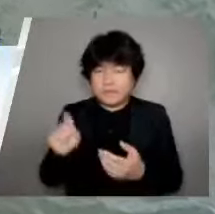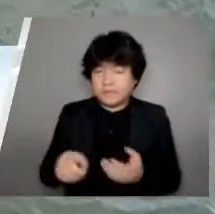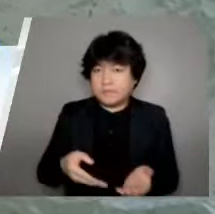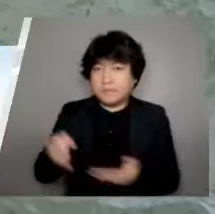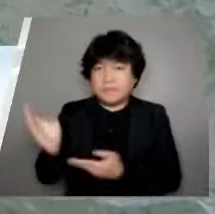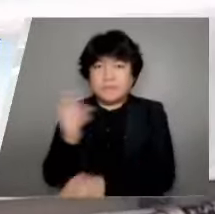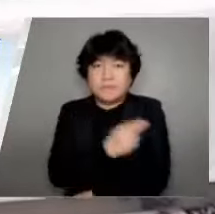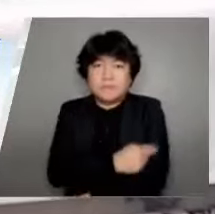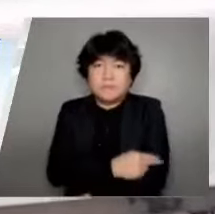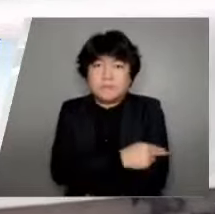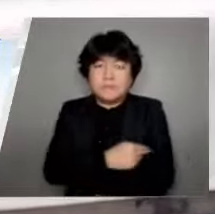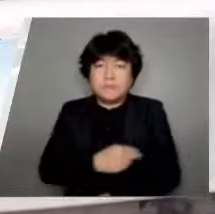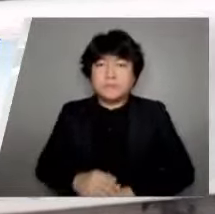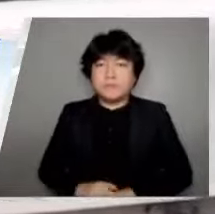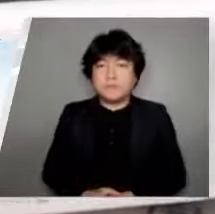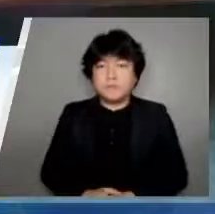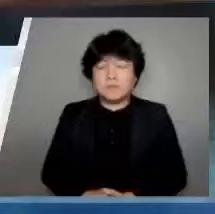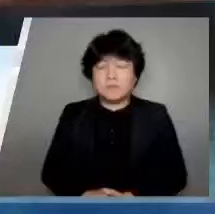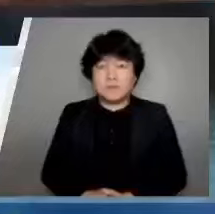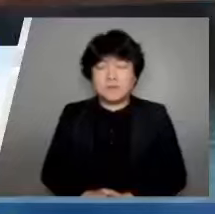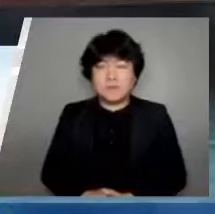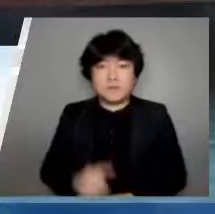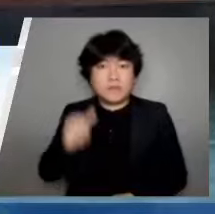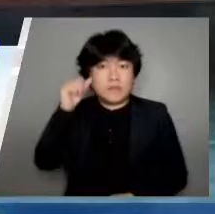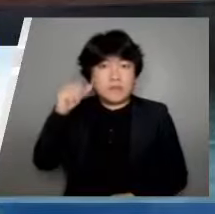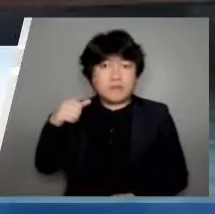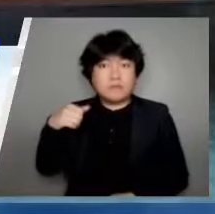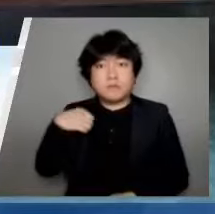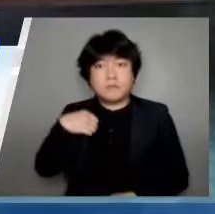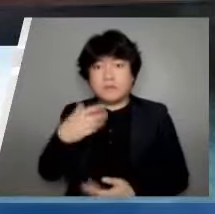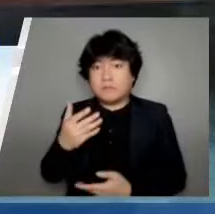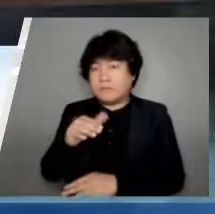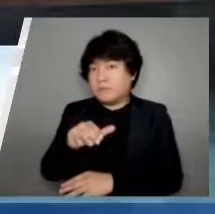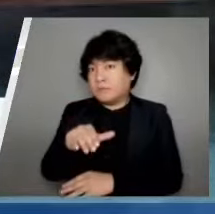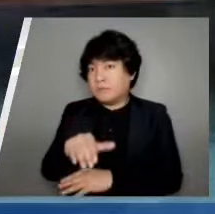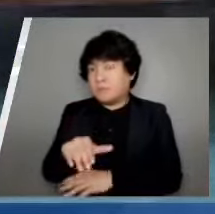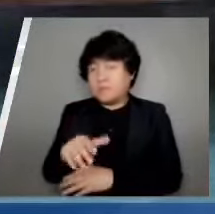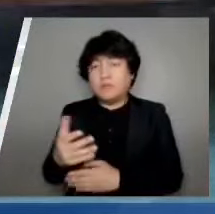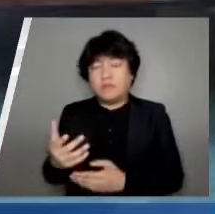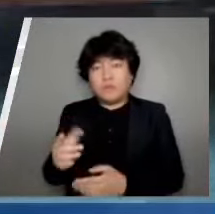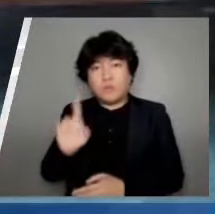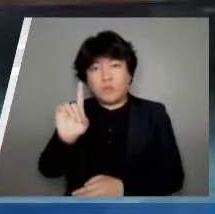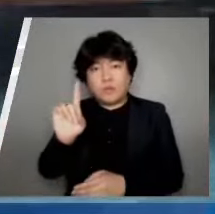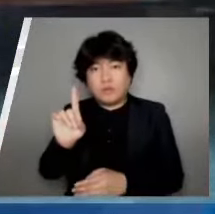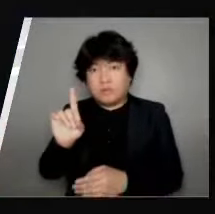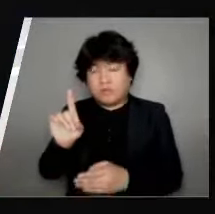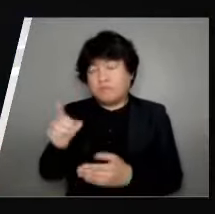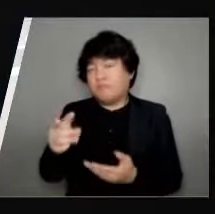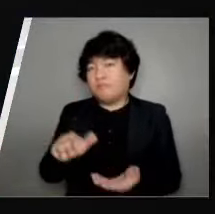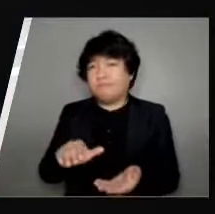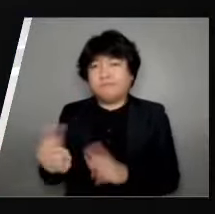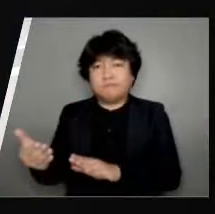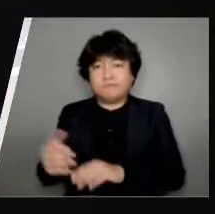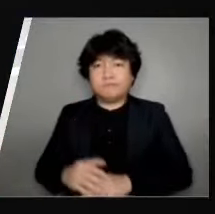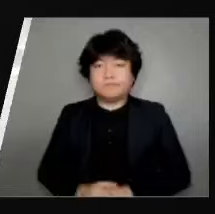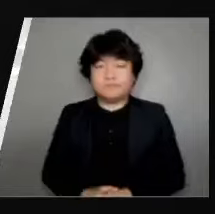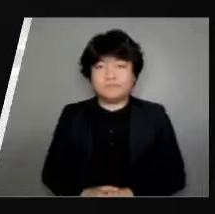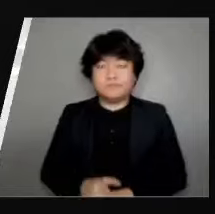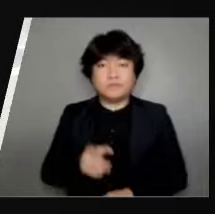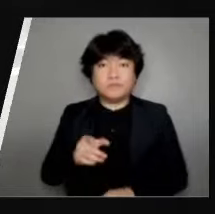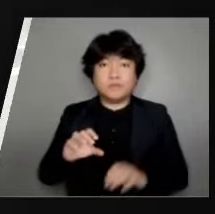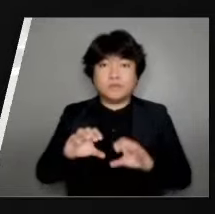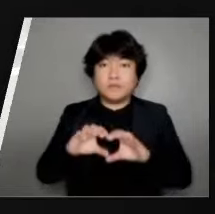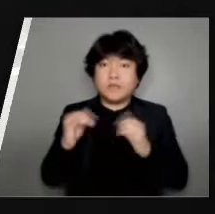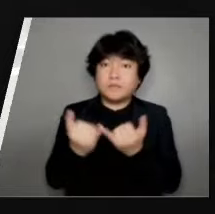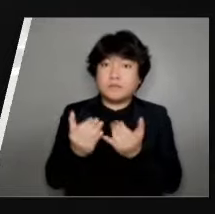nawawalang tripulante pero wala na siyang buhay. Ayon sa may-ari ng MT Terra Nova na Portavaga Ship Management, pinigilan daw ng Coast Guard